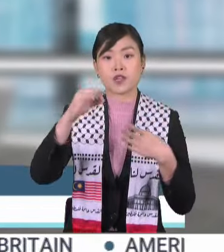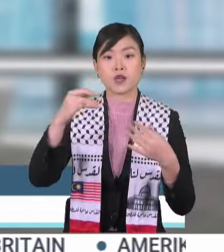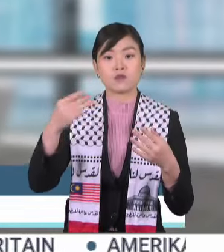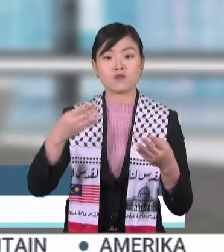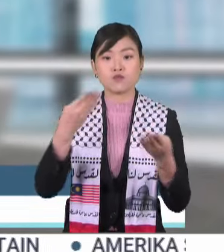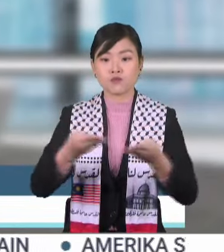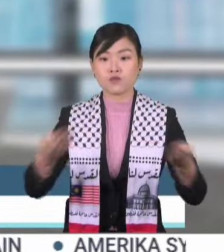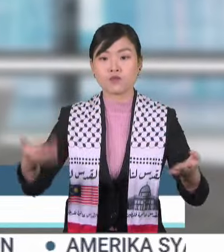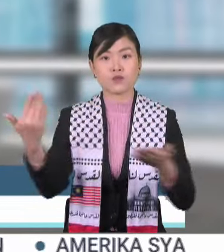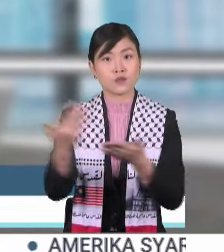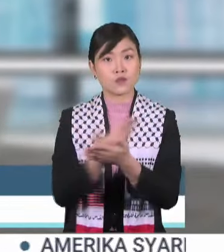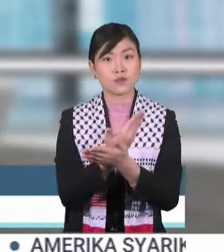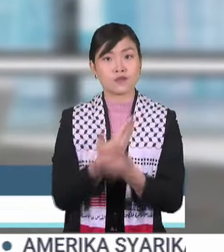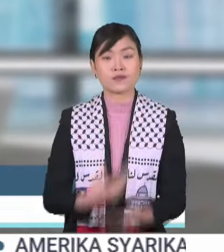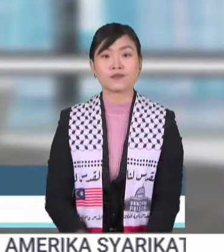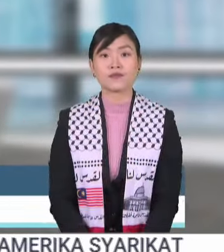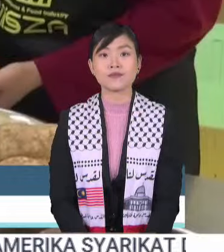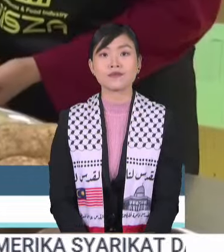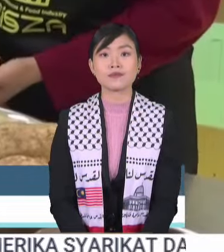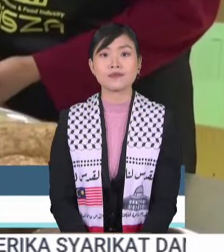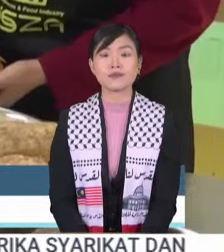wartawan Taufiq adanan